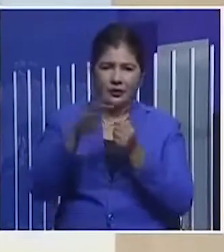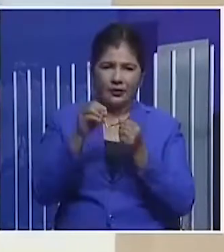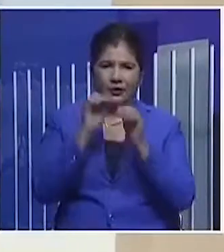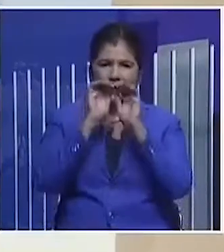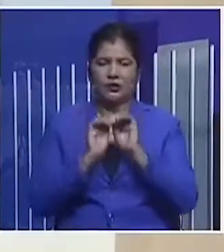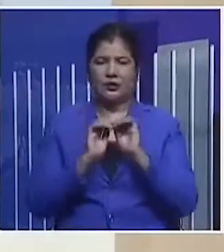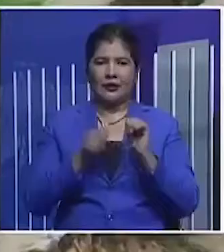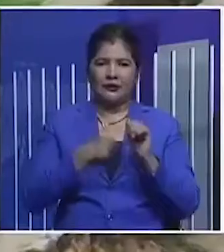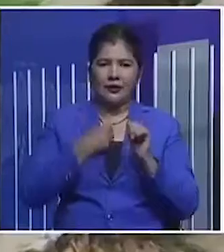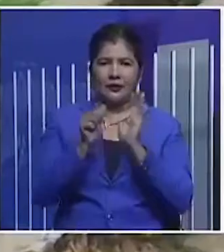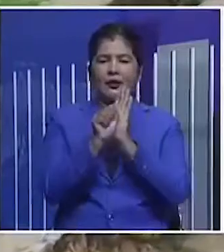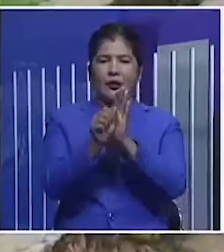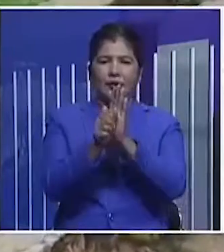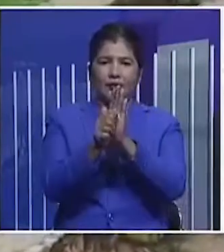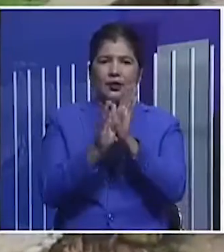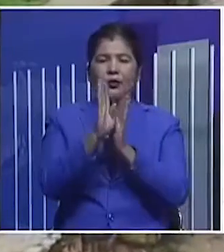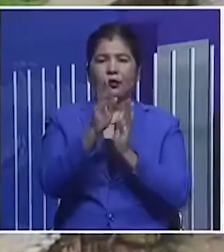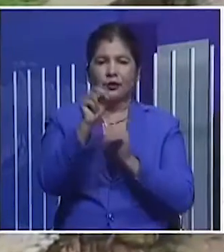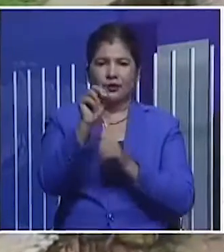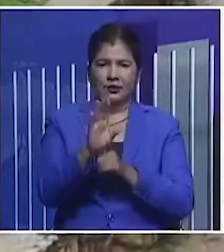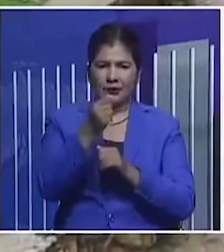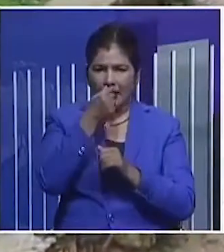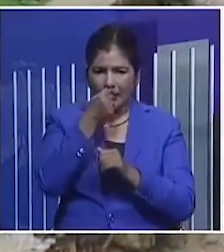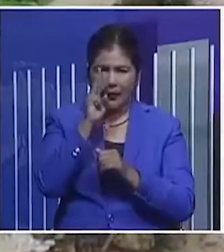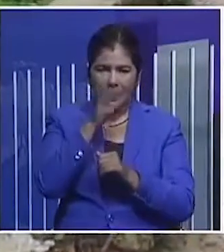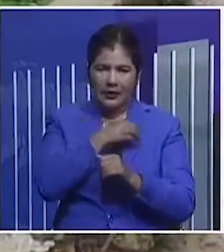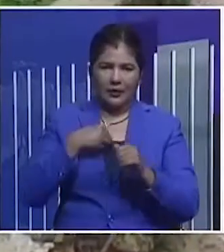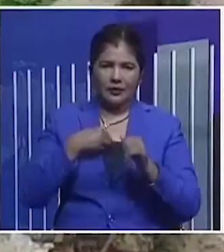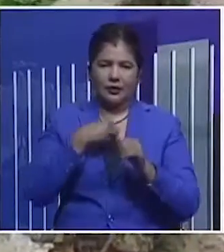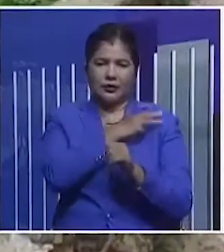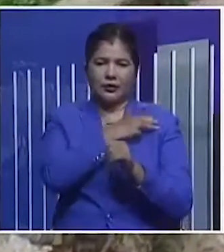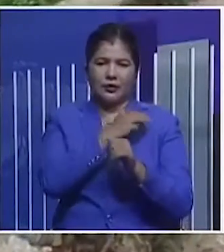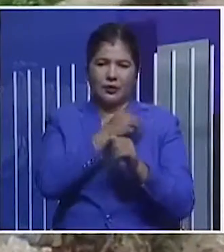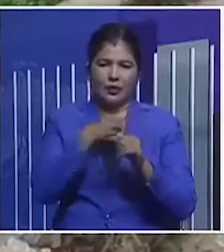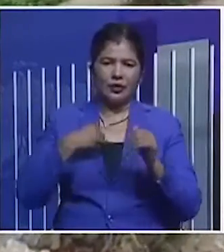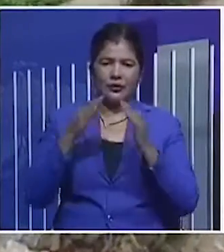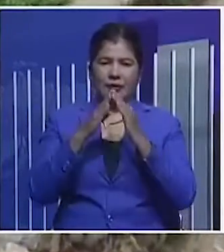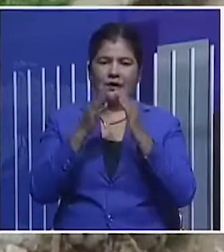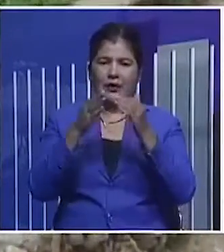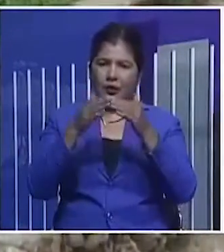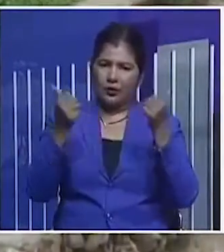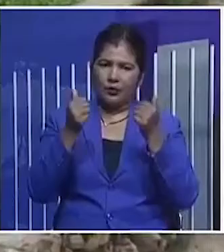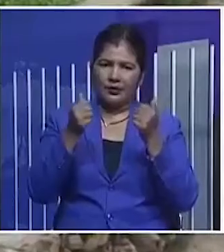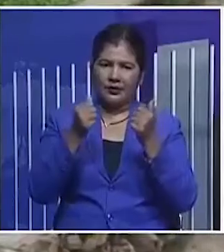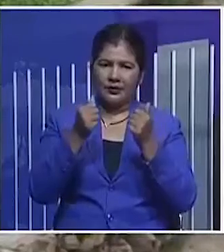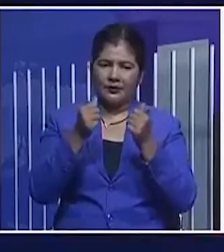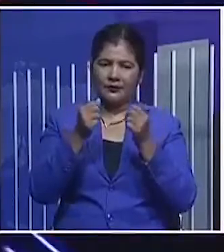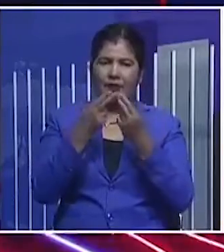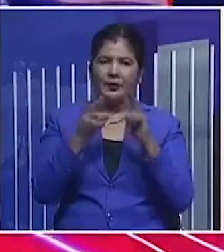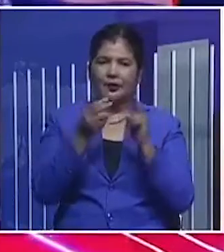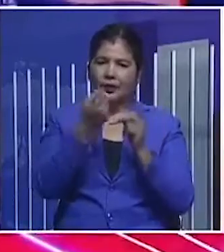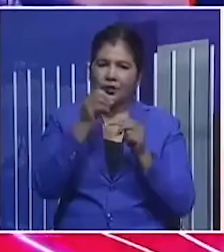आफ्नो ठाउँबाट अगाडि बढ्नुपर्छ। गाउँमा नै डाक्टरहरूको शिविर अस्पताल खोल्नु पर्यो, निःशुल्क औषधिहरू दिनु